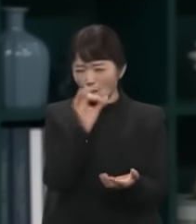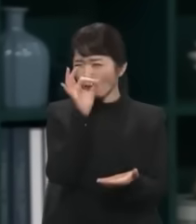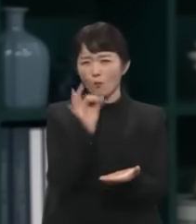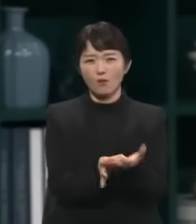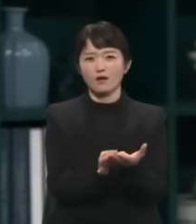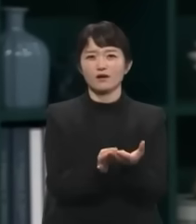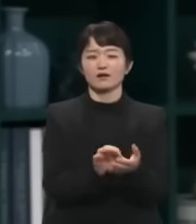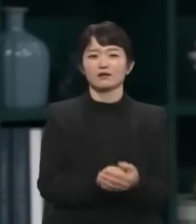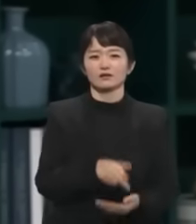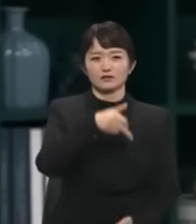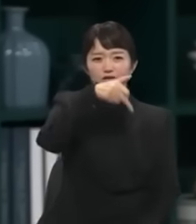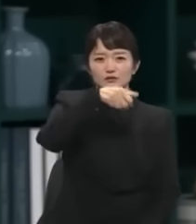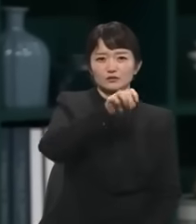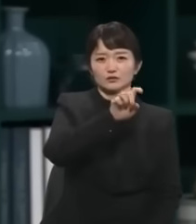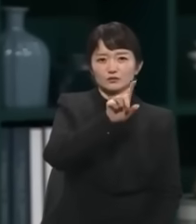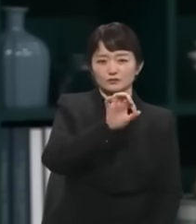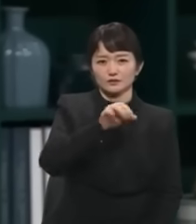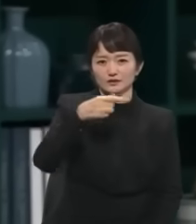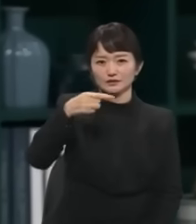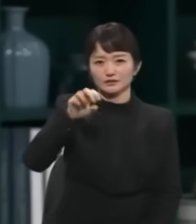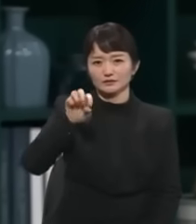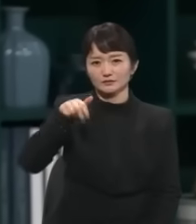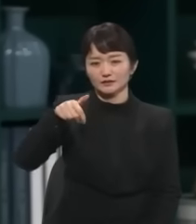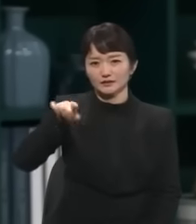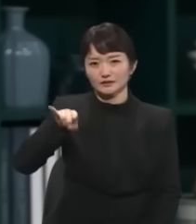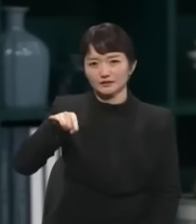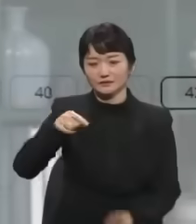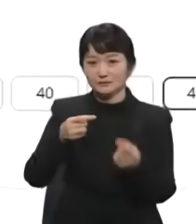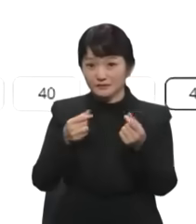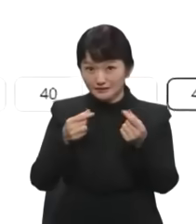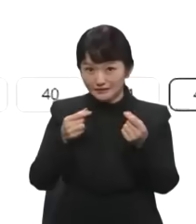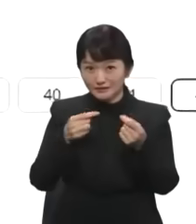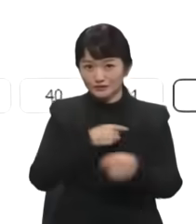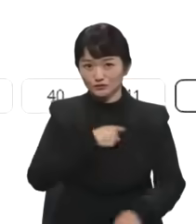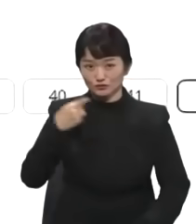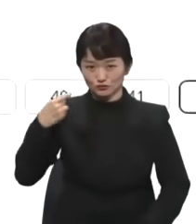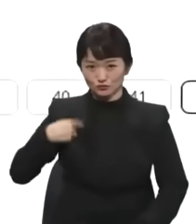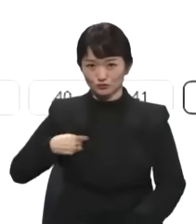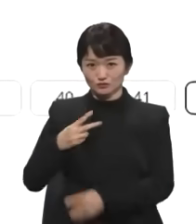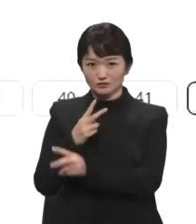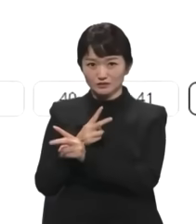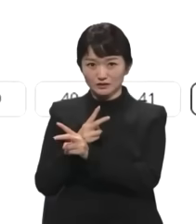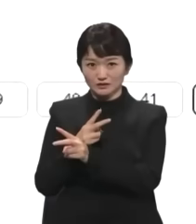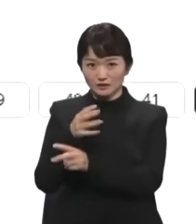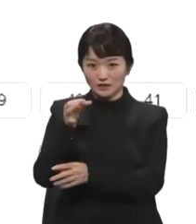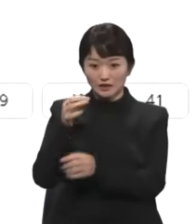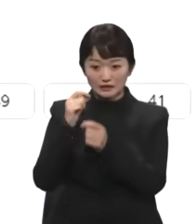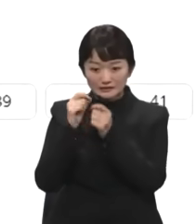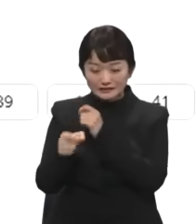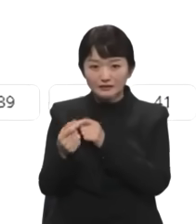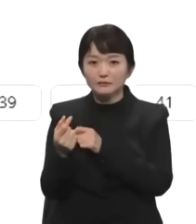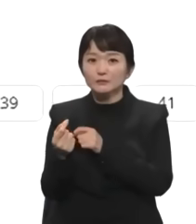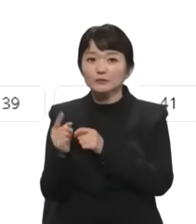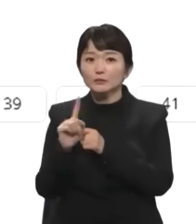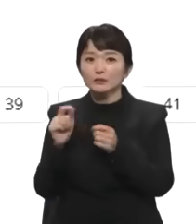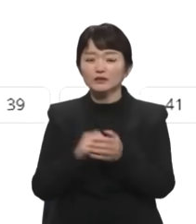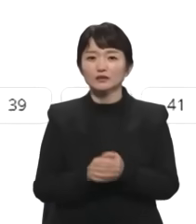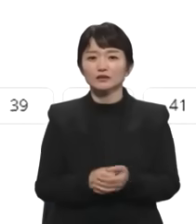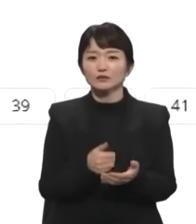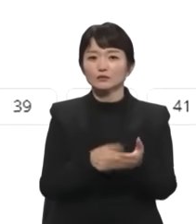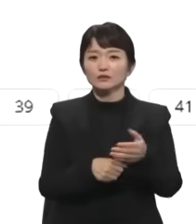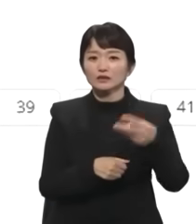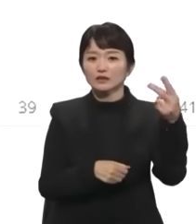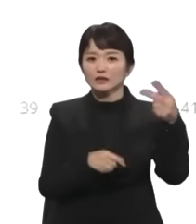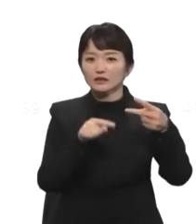뭐 쿠팡, 지마켓 같은 중국 이커머스 사이트인데 가격이 진짜 사기 수준이에요. 웬만한 공산품이